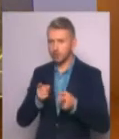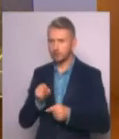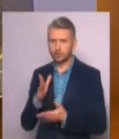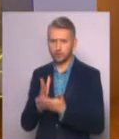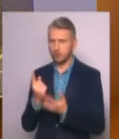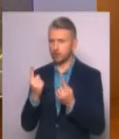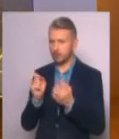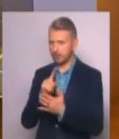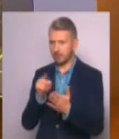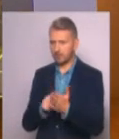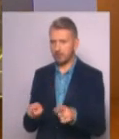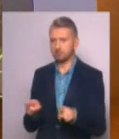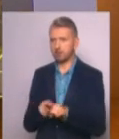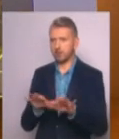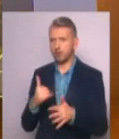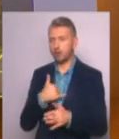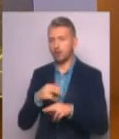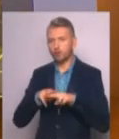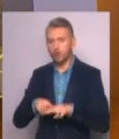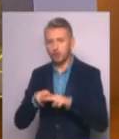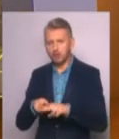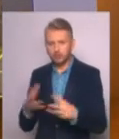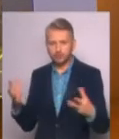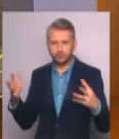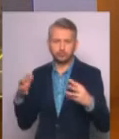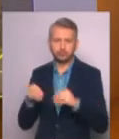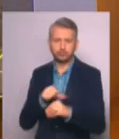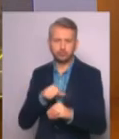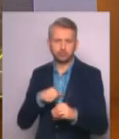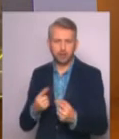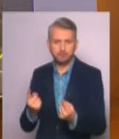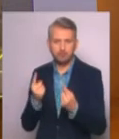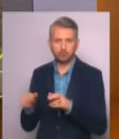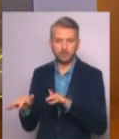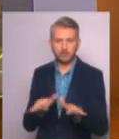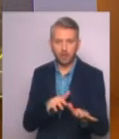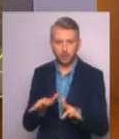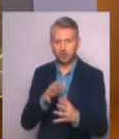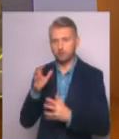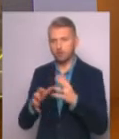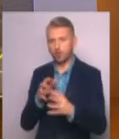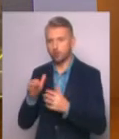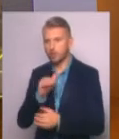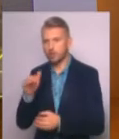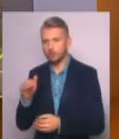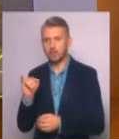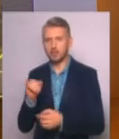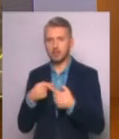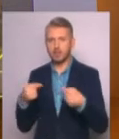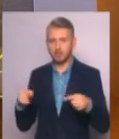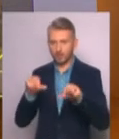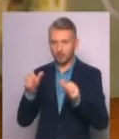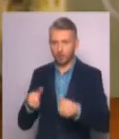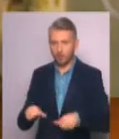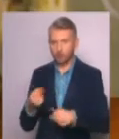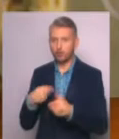величезне питання, тому що так склалося. У нас у столиці концентруються найбільші такі заходи і міжнародного рівня, і різних форматів.